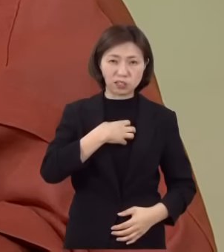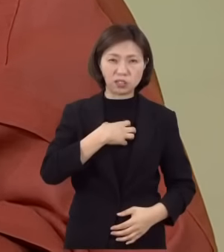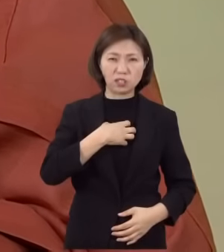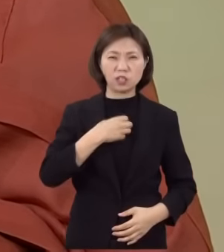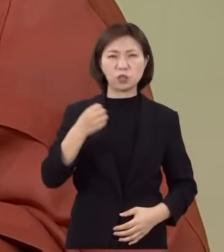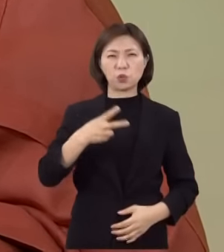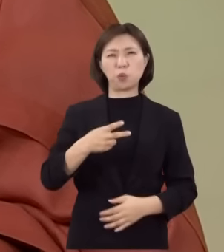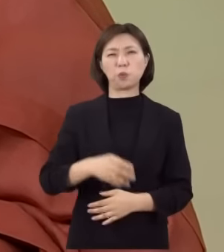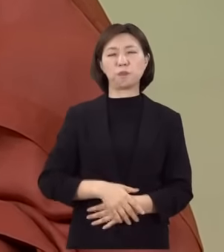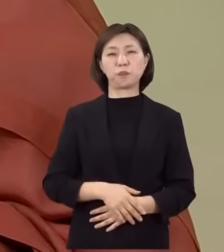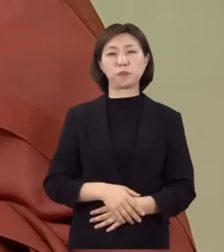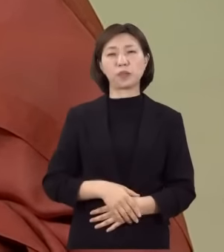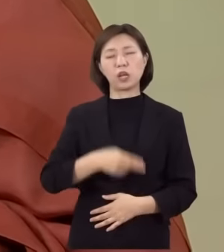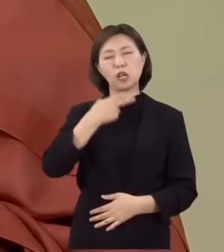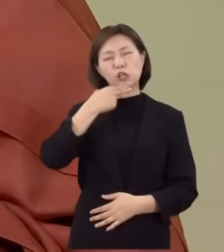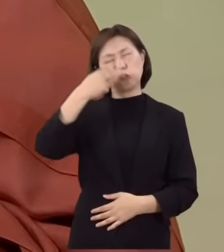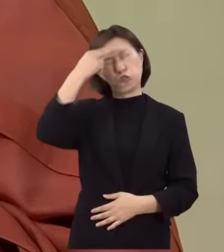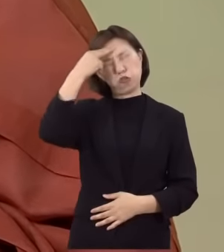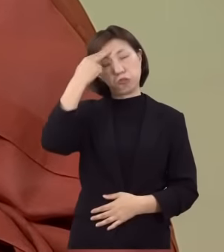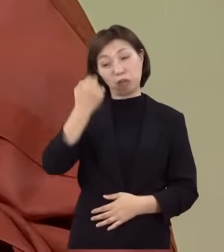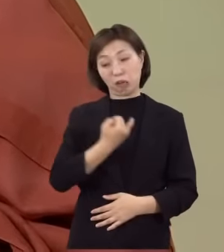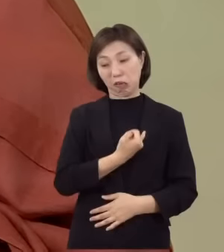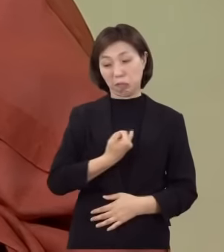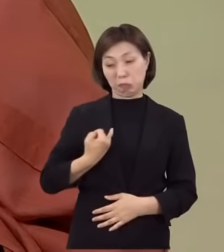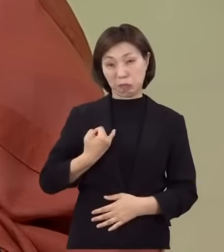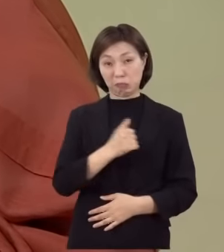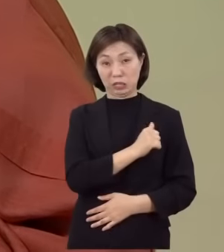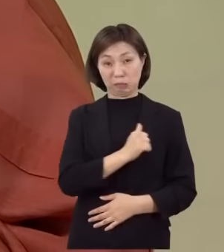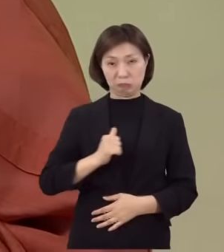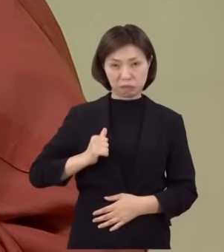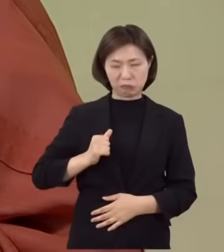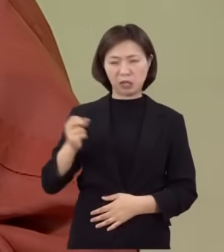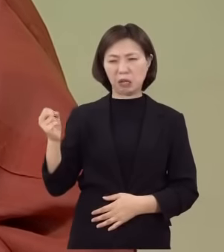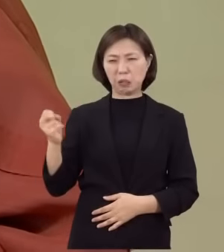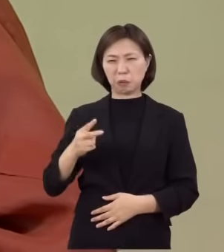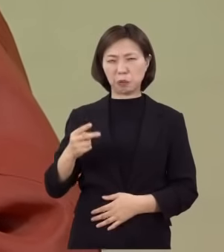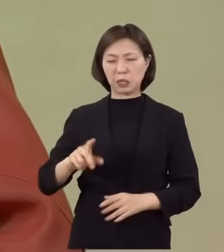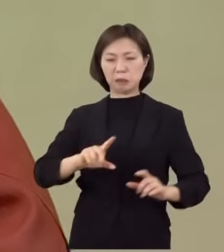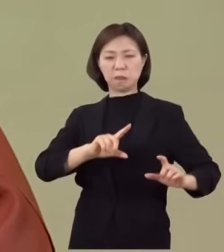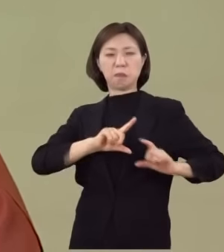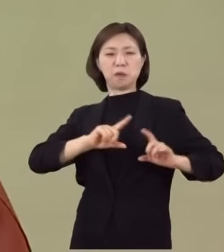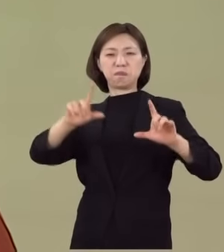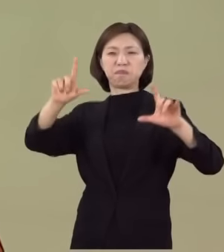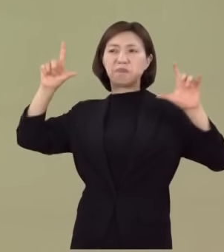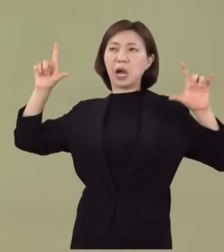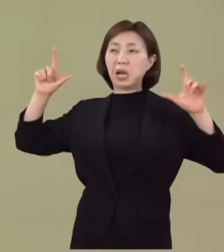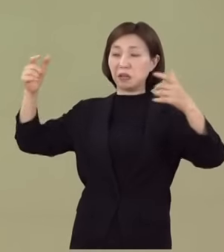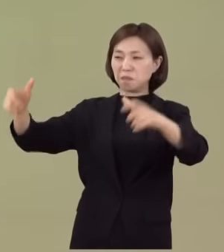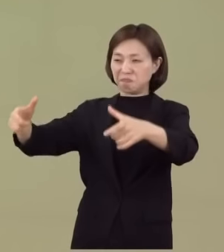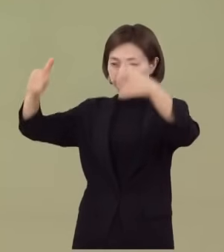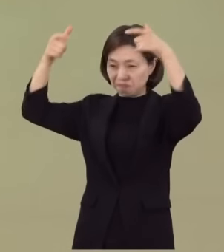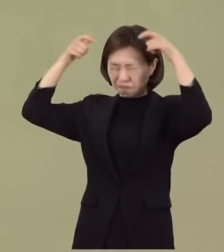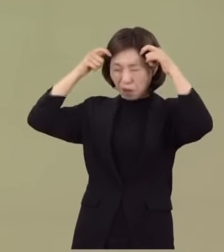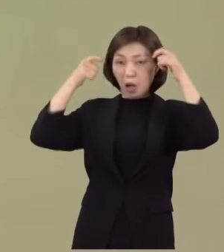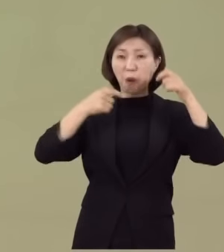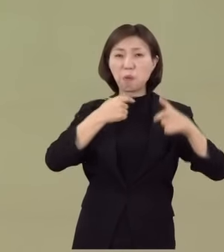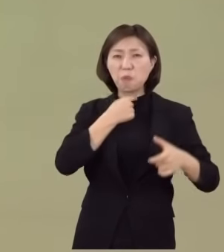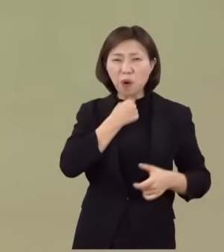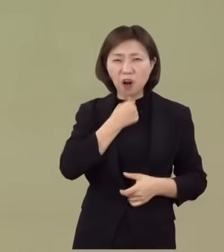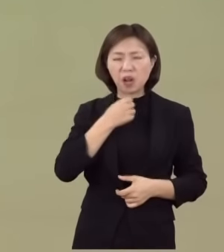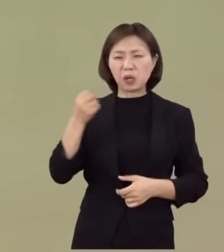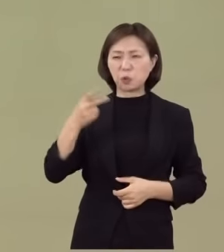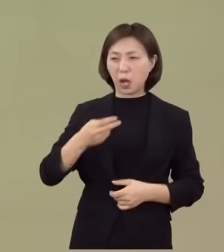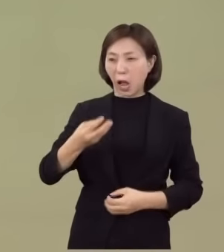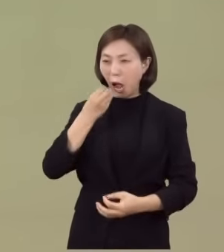혹은 무슨 술 뭐 여자 재물 명예 기 뭐먹을 거 등등 그런 어떤